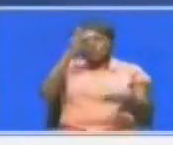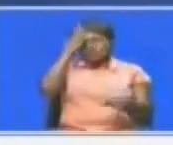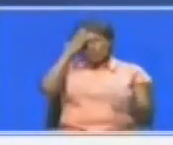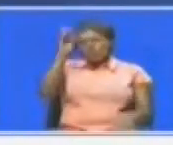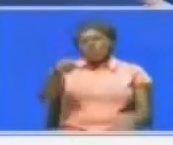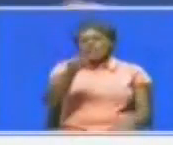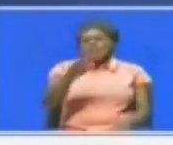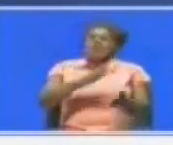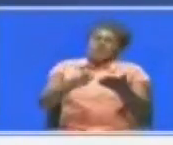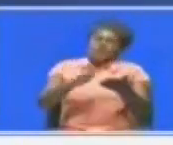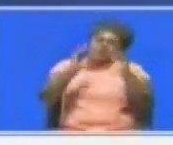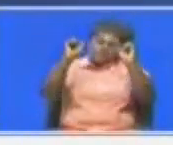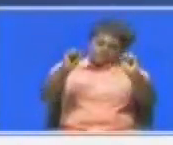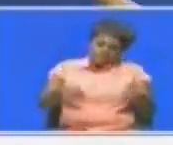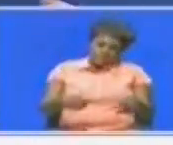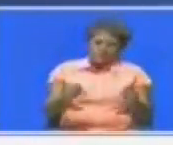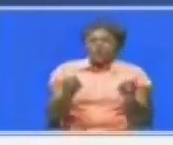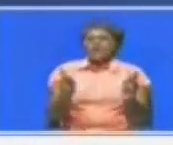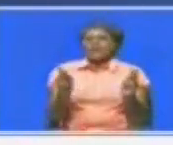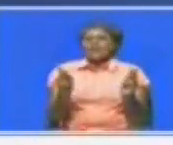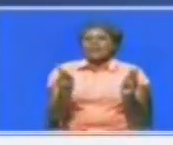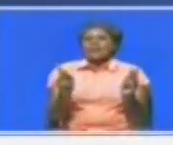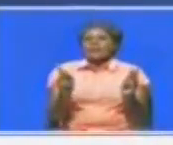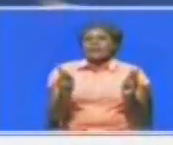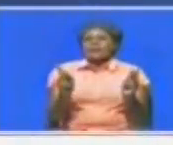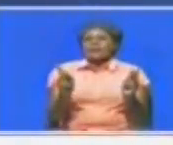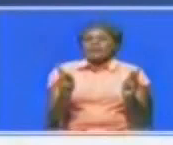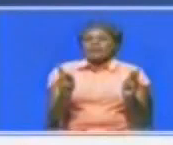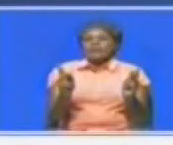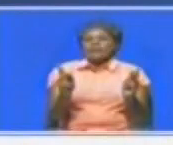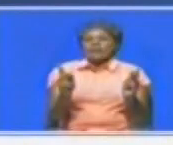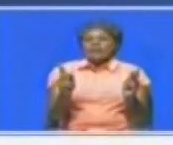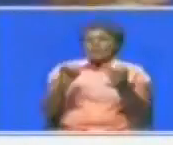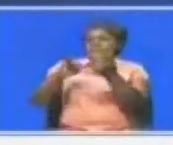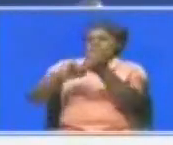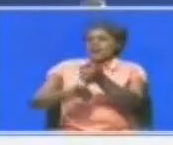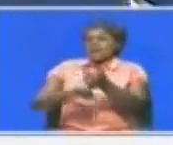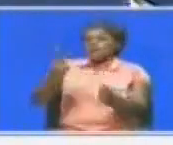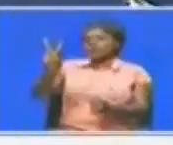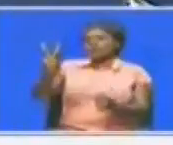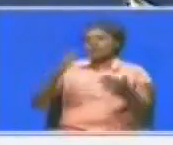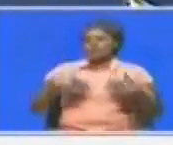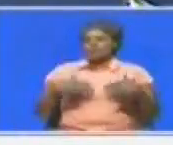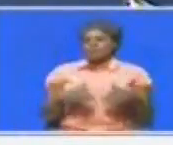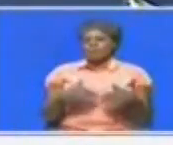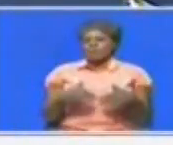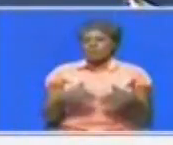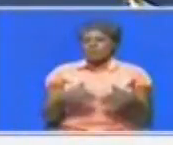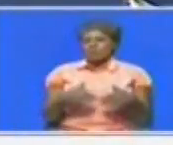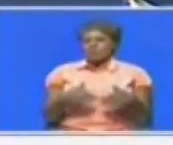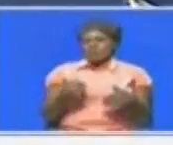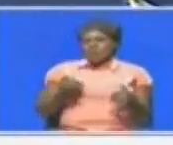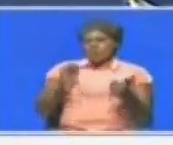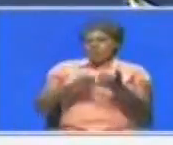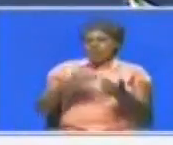alikosea. Kama atakusamehe ni sawa, kama asipokusamehe pia nyewe wenyewe mtajua vile mtafanya. Manake ndoa ni ya watu wawili. Uwezo wako watatu unasema oh ati mke